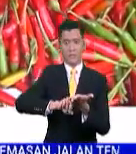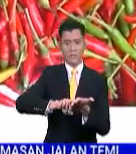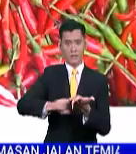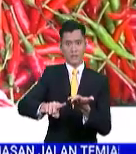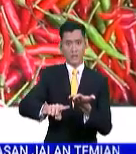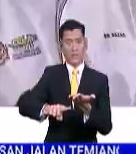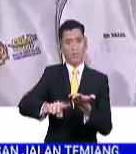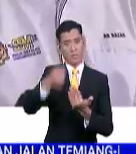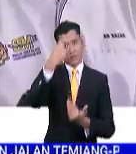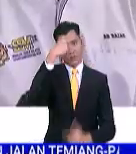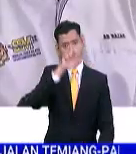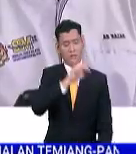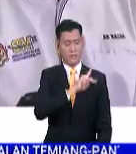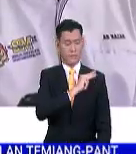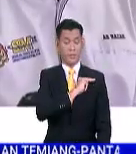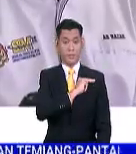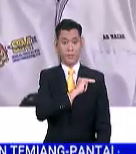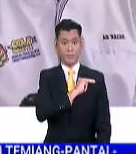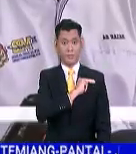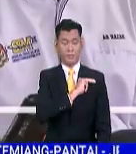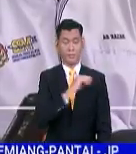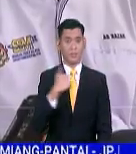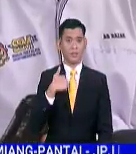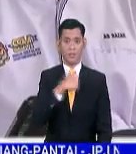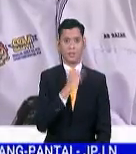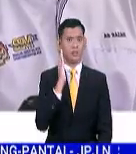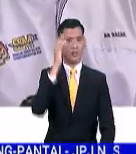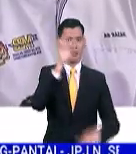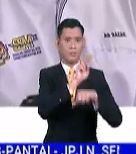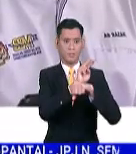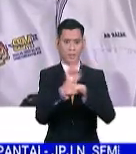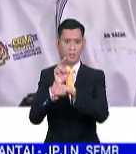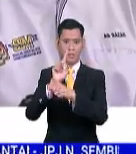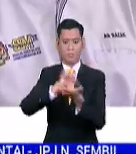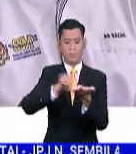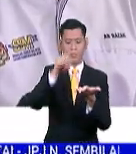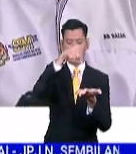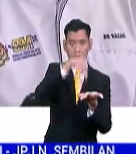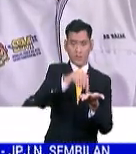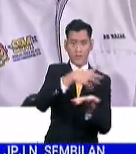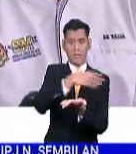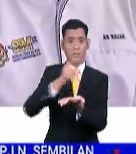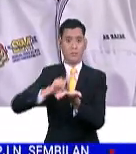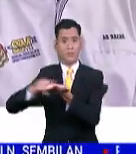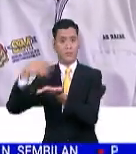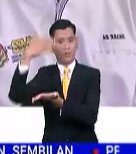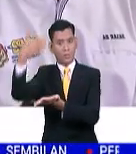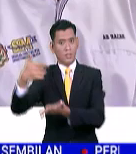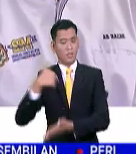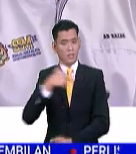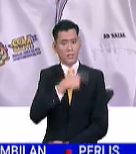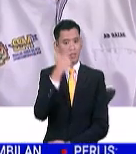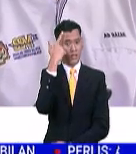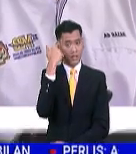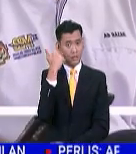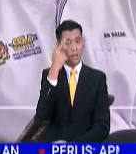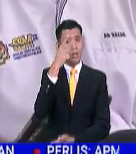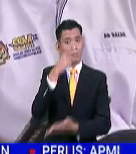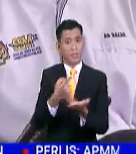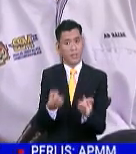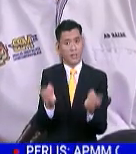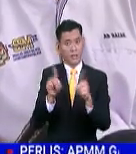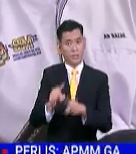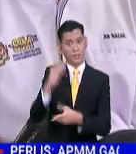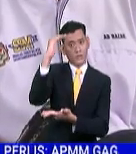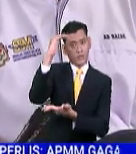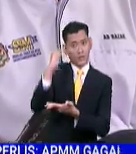kementerian. Mana kita boleh pantau? Untuk minggu ni, minggu depan, mana kita boleh jaga kekurangan dan sebagainya. Artinya,